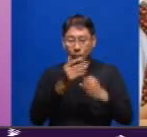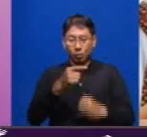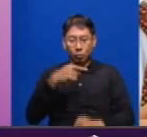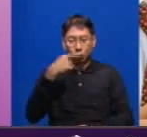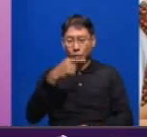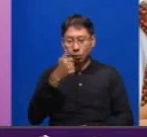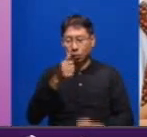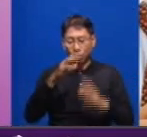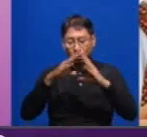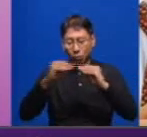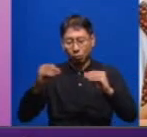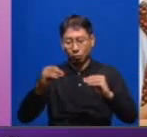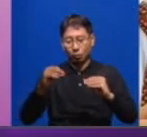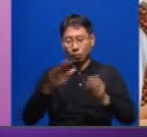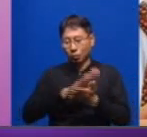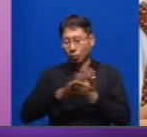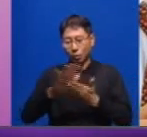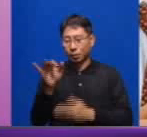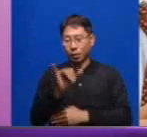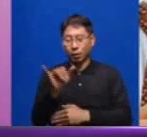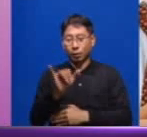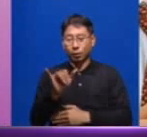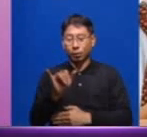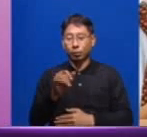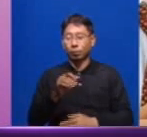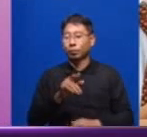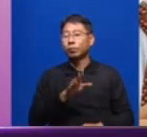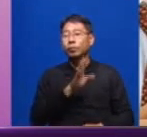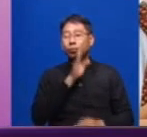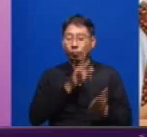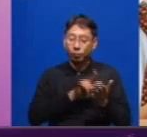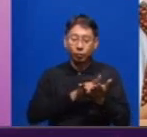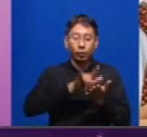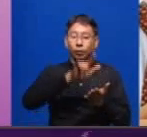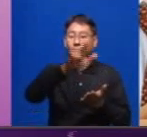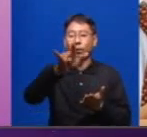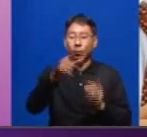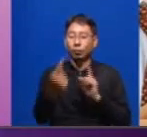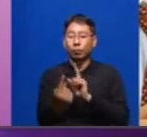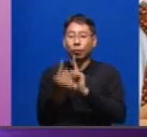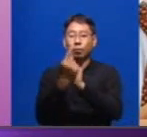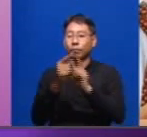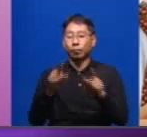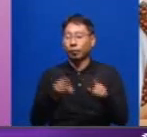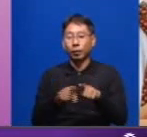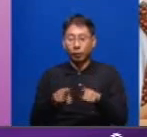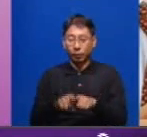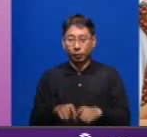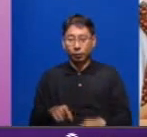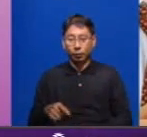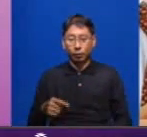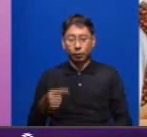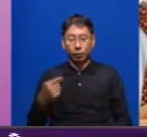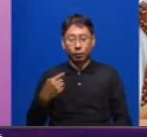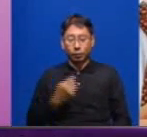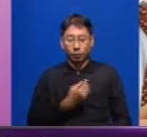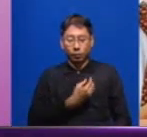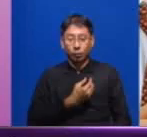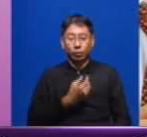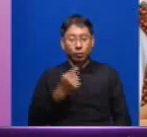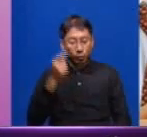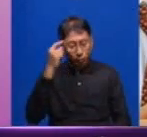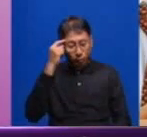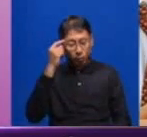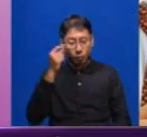ามันสงบเรียบร้อยนะฮะถ้าเราไปต่างประเทศแล้วไปเจออย่างนี้เราก็คงจะเข้าใจ